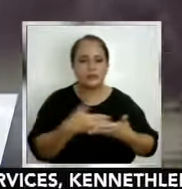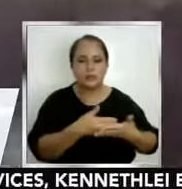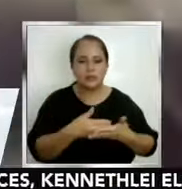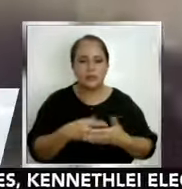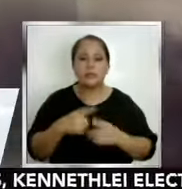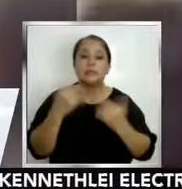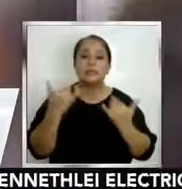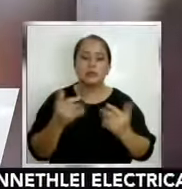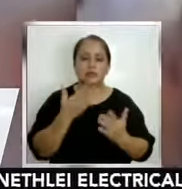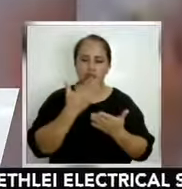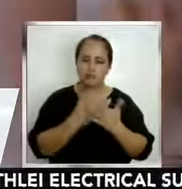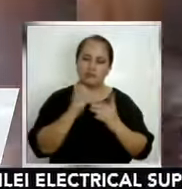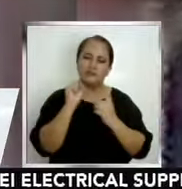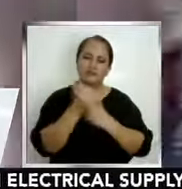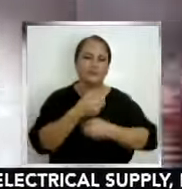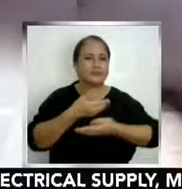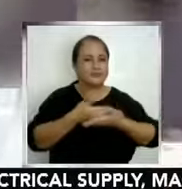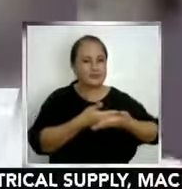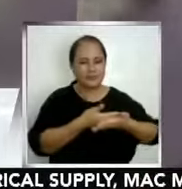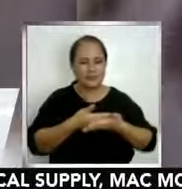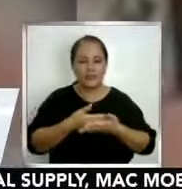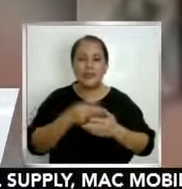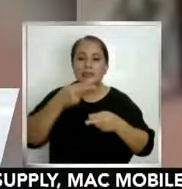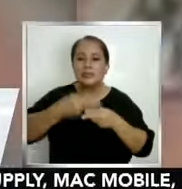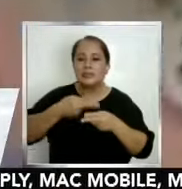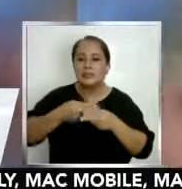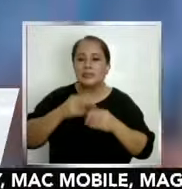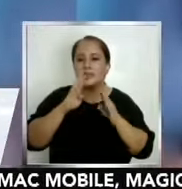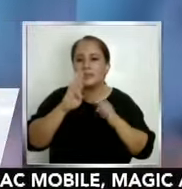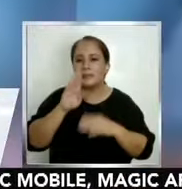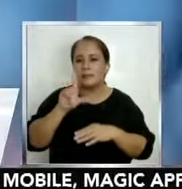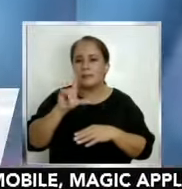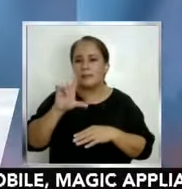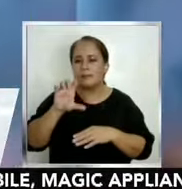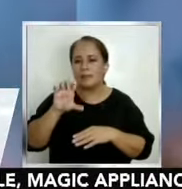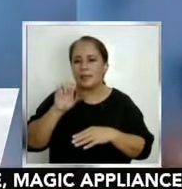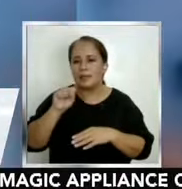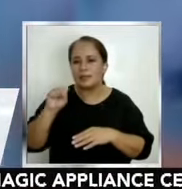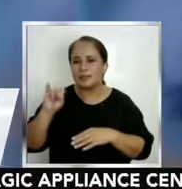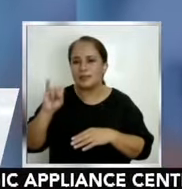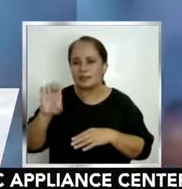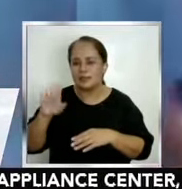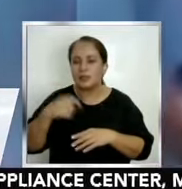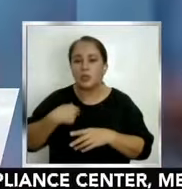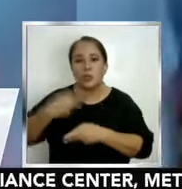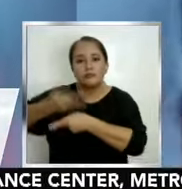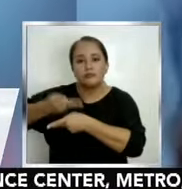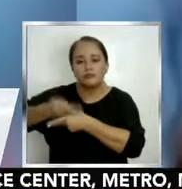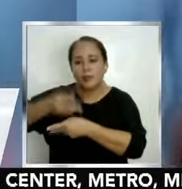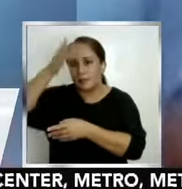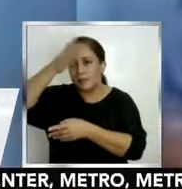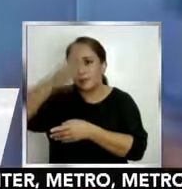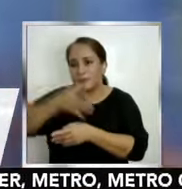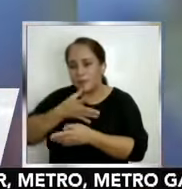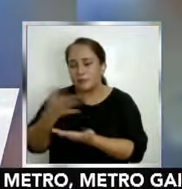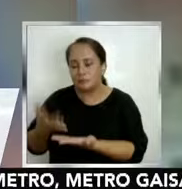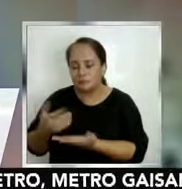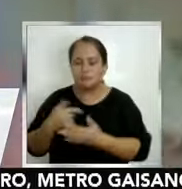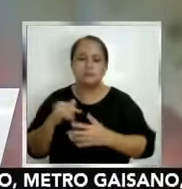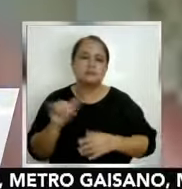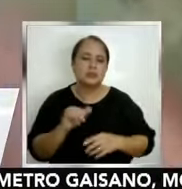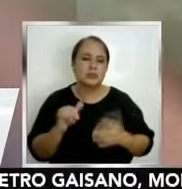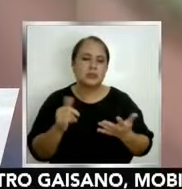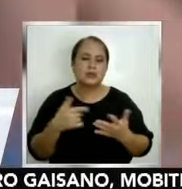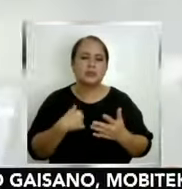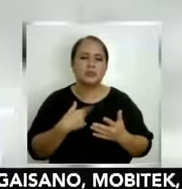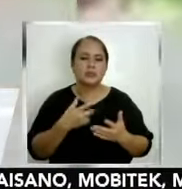kalagayan ng sanggol na pinangalan ng si Blessy na inaalagaan ng tumatayong foster parent. Nagpapatuloy din ang imbestigasyon ng MSWD o